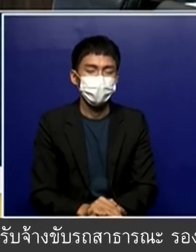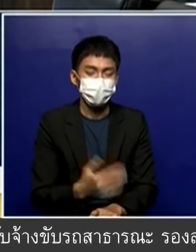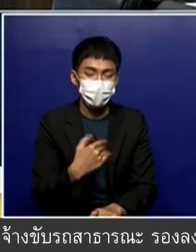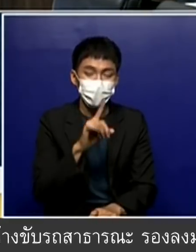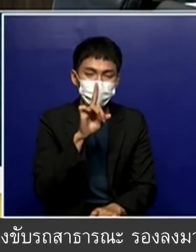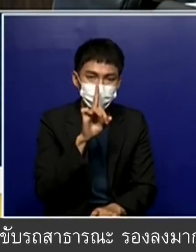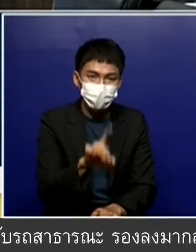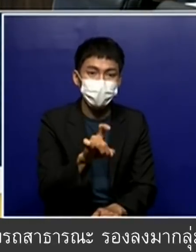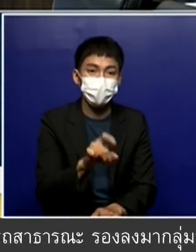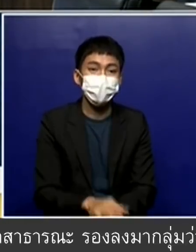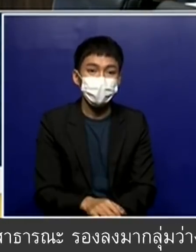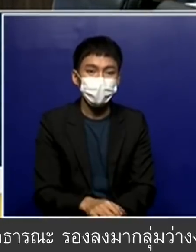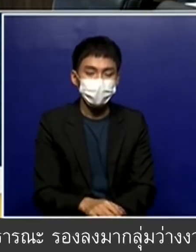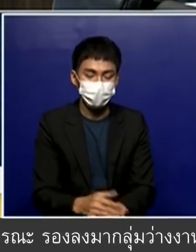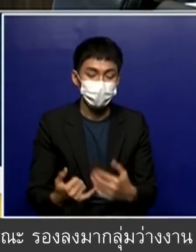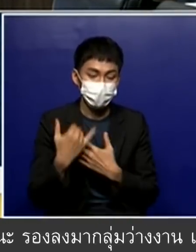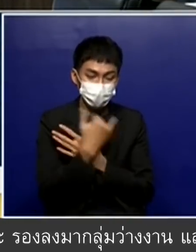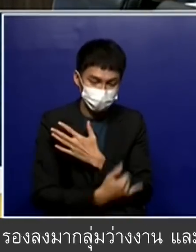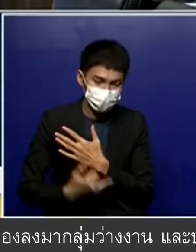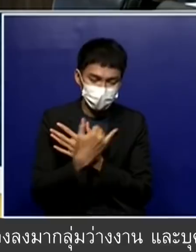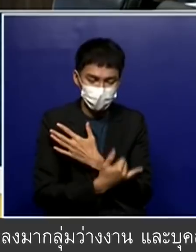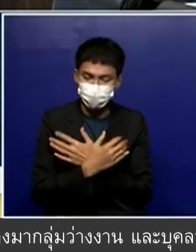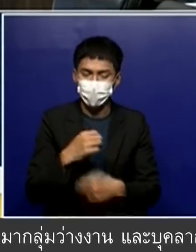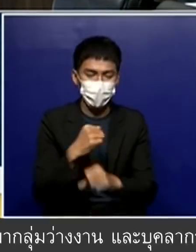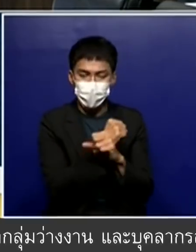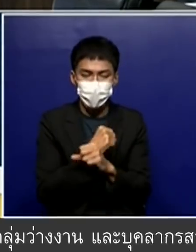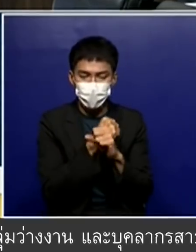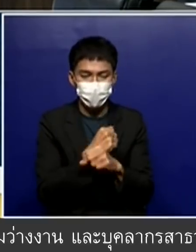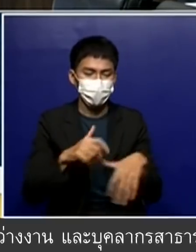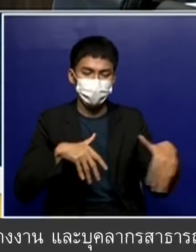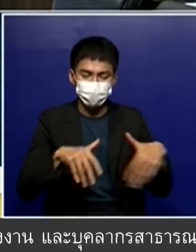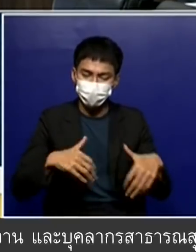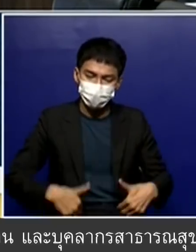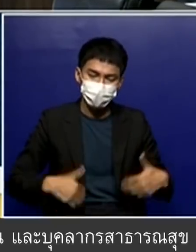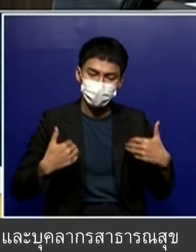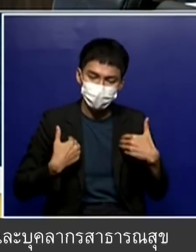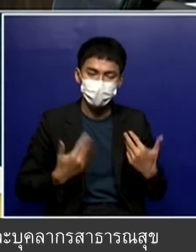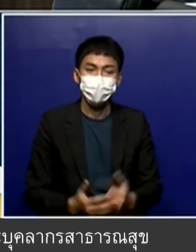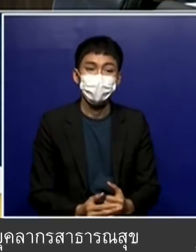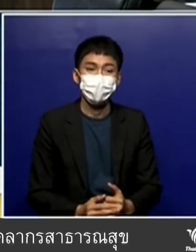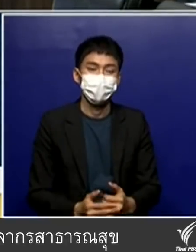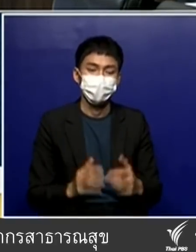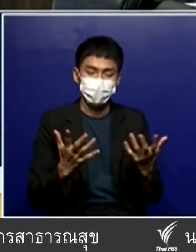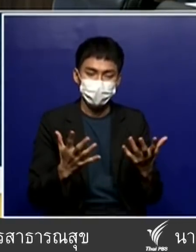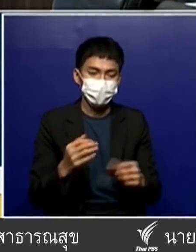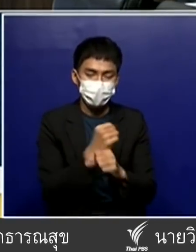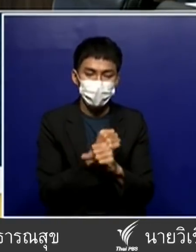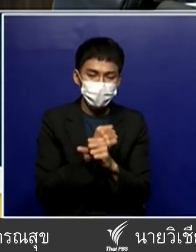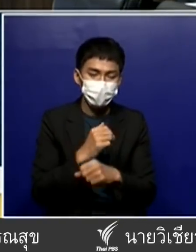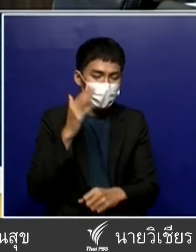านประเภทที่ไม่คิดจะป้องกันชีวิตของประชาชนประเภทที่ไม่คิดจะป้องกันอนาคตของประชา